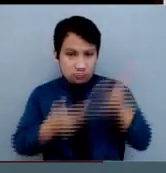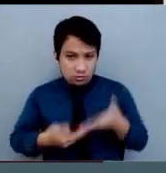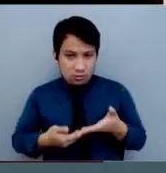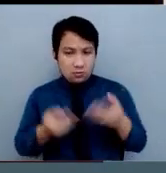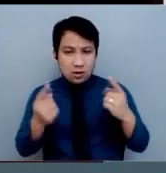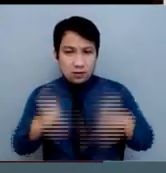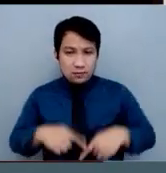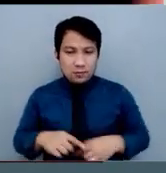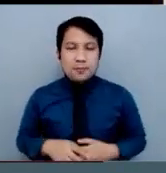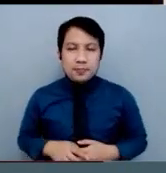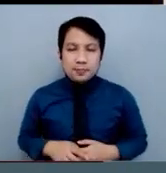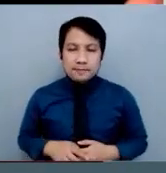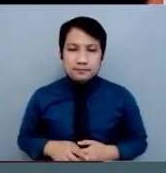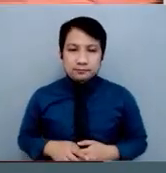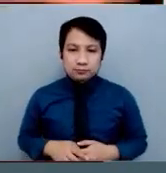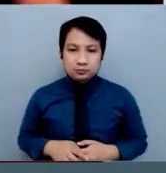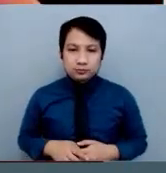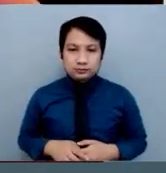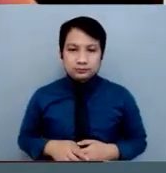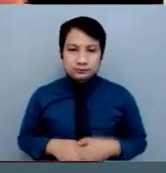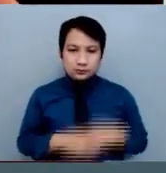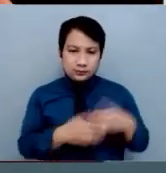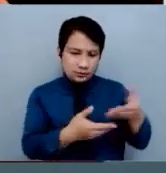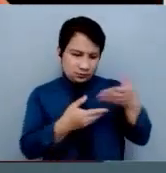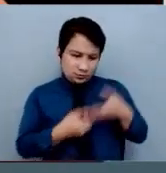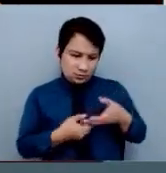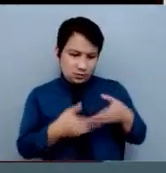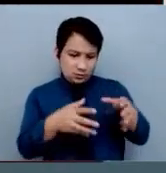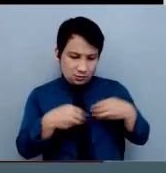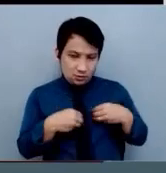nangyari. Mm-hmm. So, nung natanggap ko yun ng